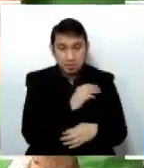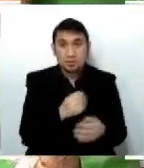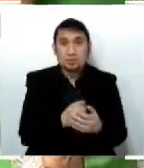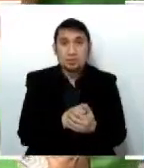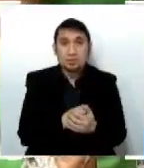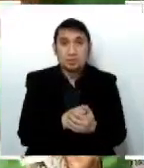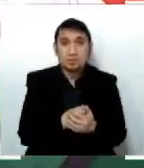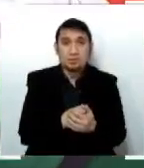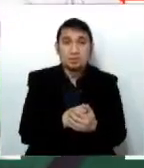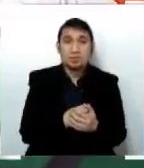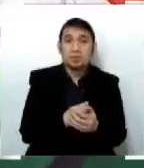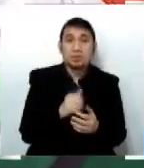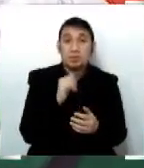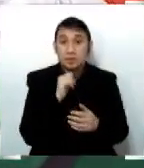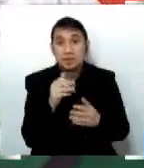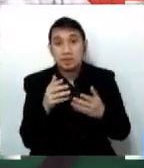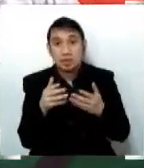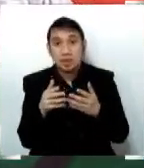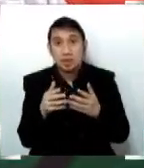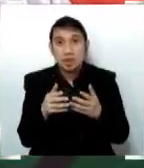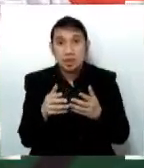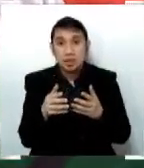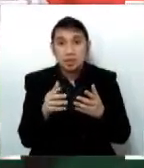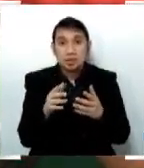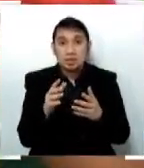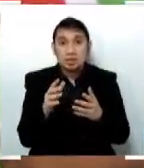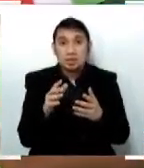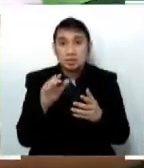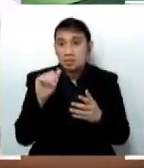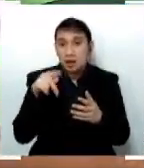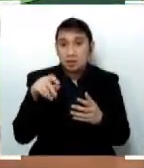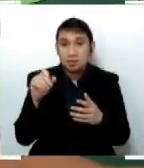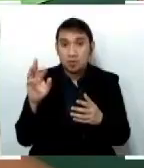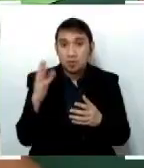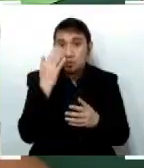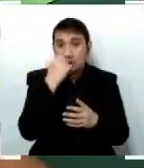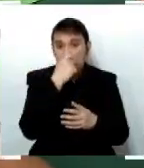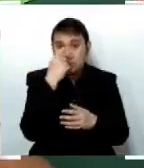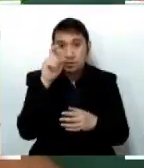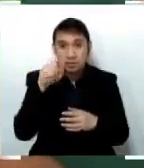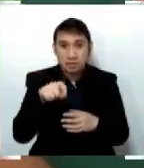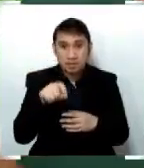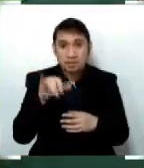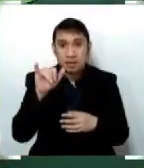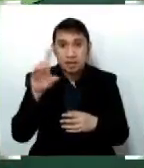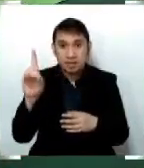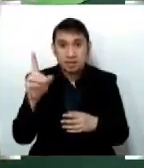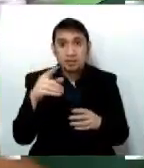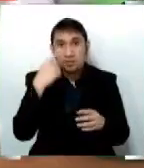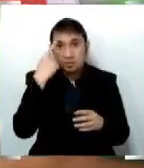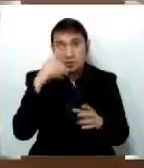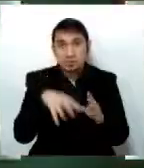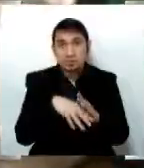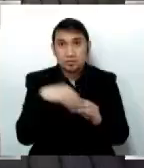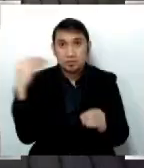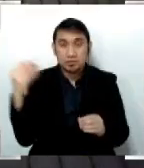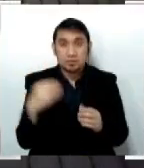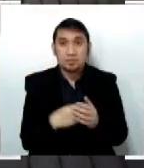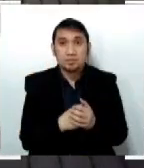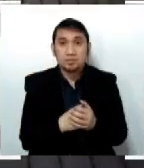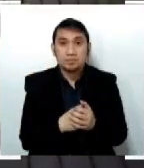apor, hindi na binibigyan ng quarantine pass dahil ID lang ang kailangan nila para makalabas.